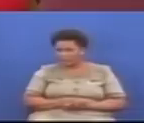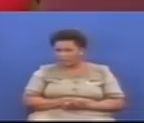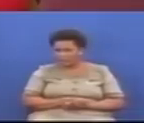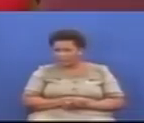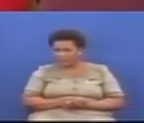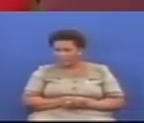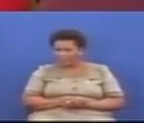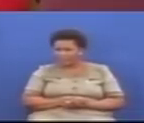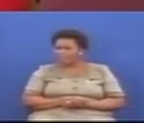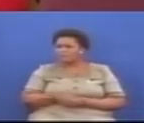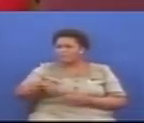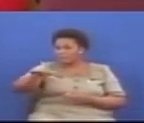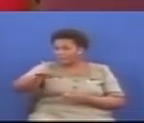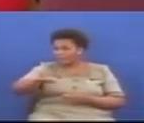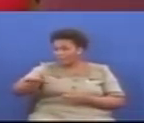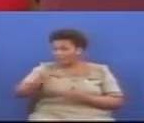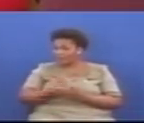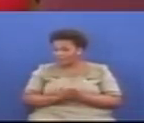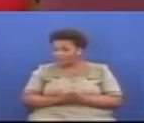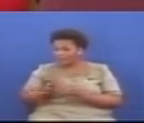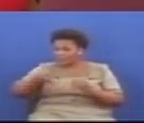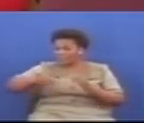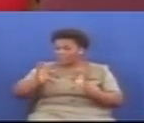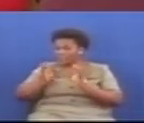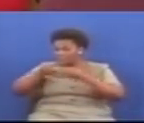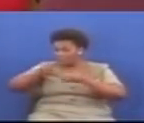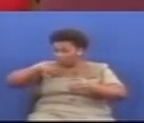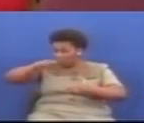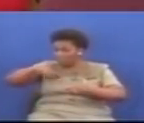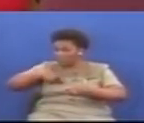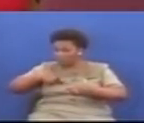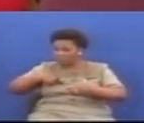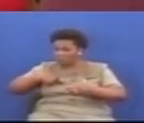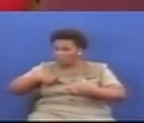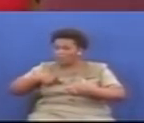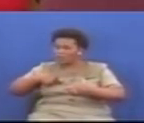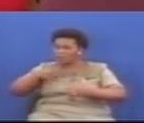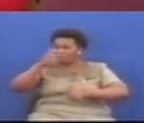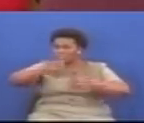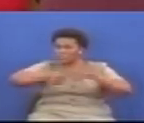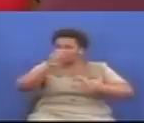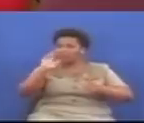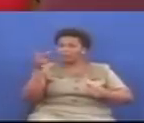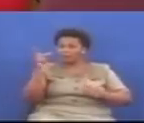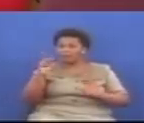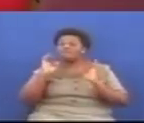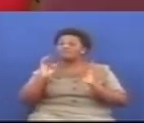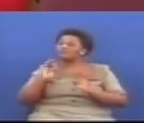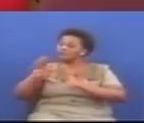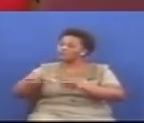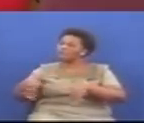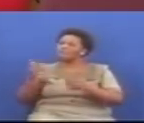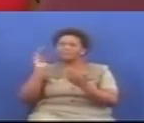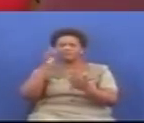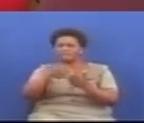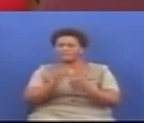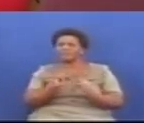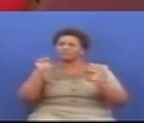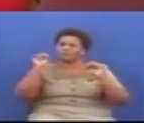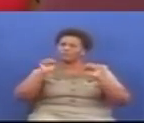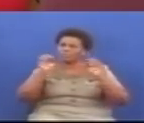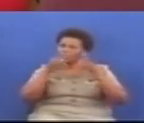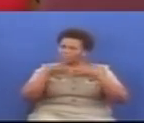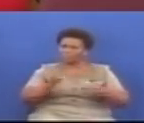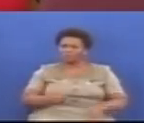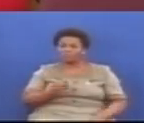tunakutana na Kenya. Sasa sio vizuri sisi tukawa hatupo hivi, lazima wenyewe tuwepo hivi kwa namna moja au nyingine. Na hii